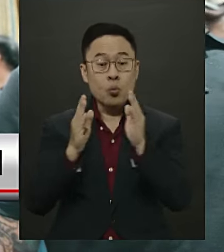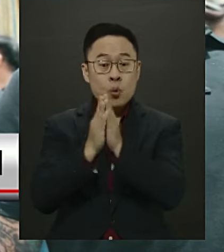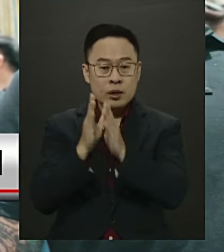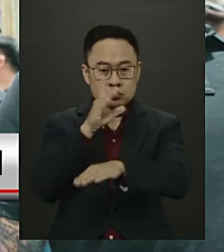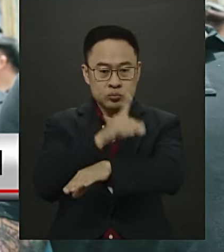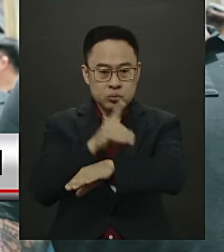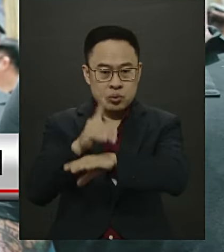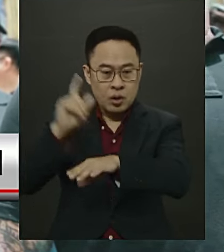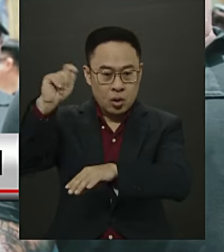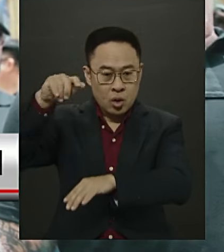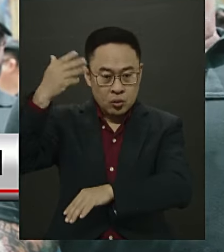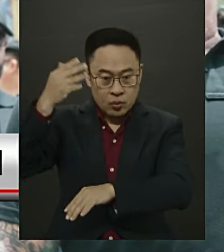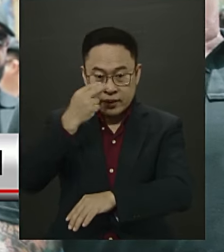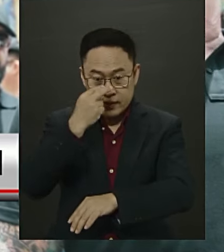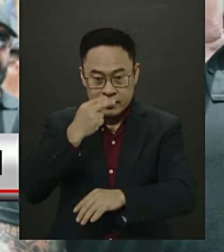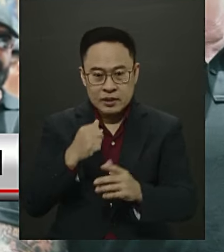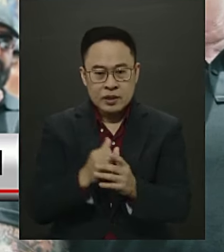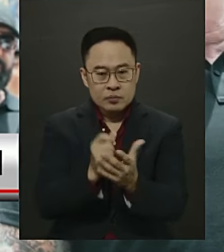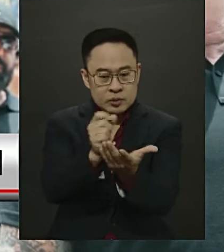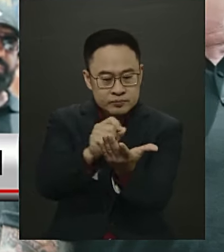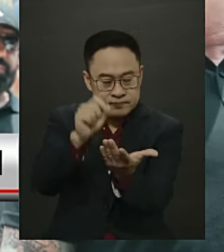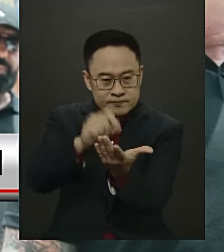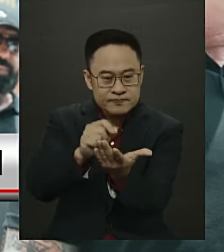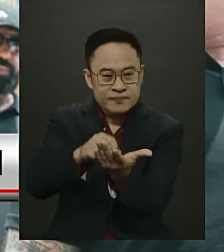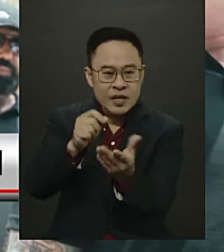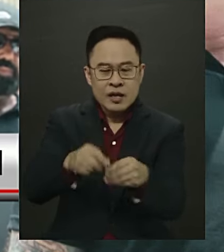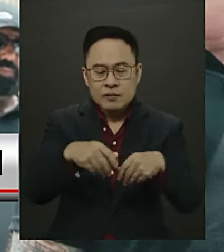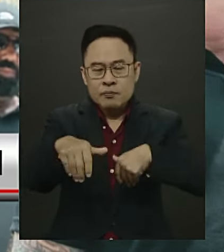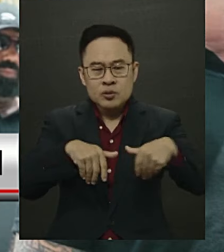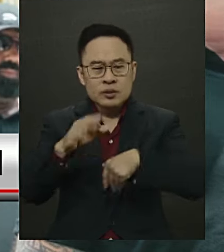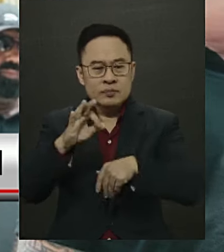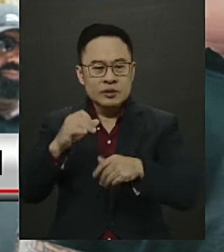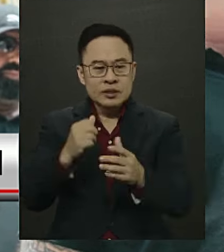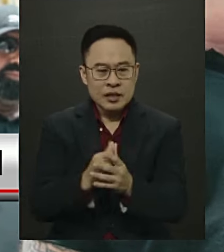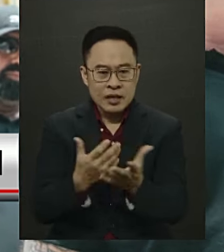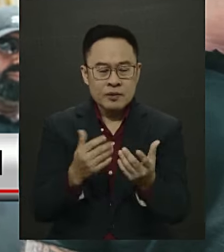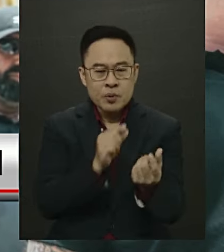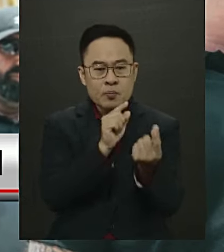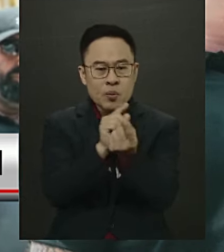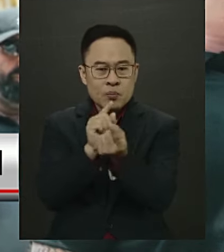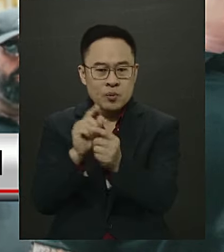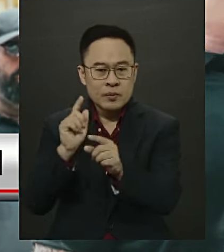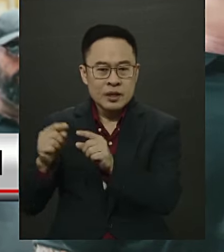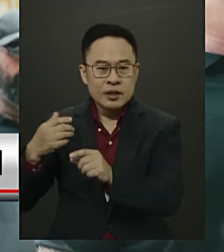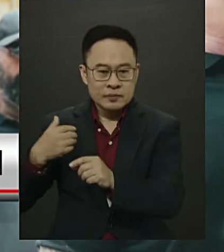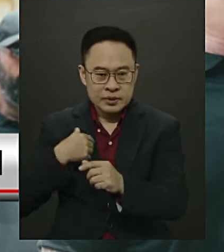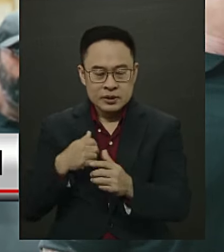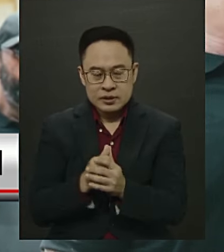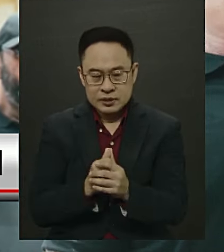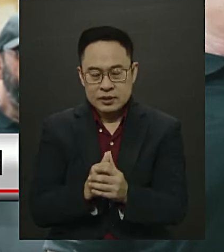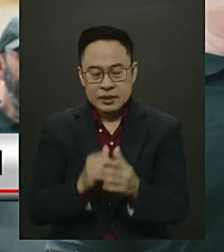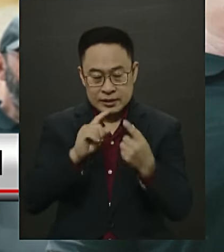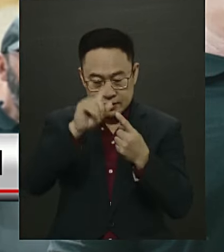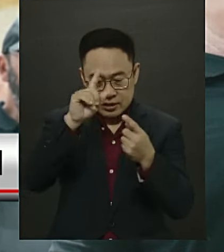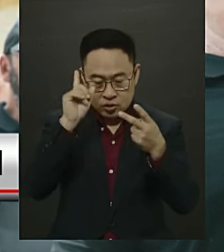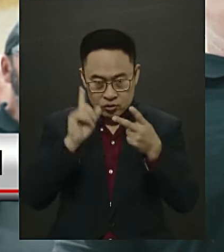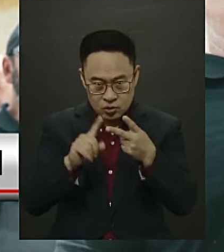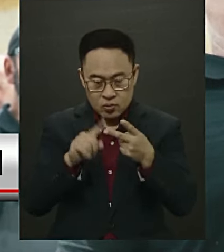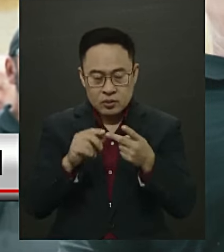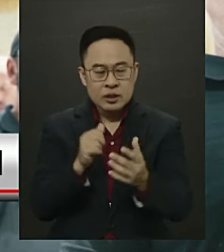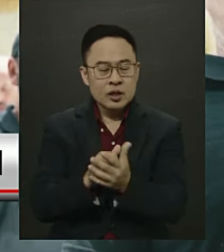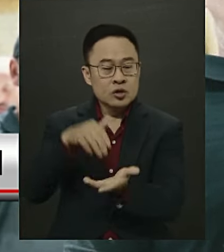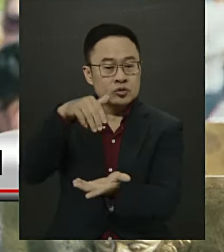ดพระแก้วนี่แหละแล้วก็ไปแจกลายเซ็นให้กับแฟนๆที่มารอต้อนรับเหมือนเป็น Meet and Greet นะคะที่หน้าช็อปอันชาเซ็นทรัลเวิลด์นะคะ